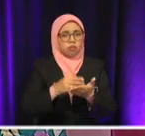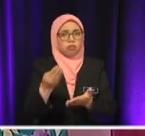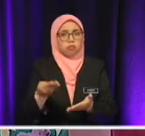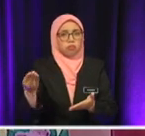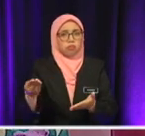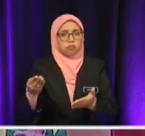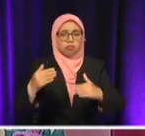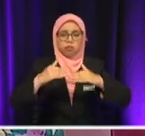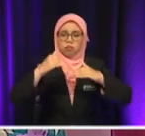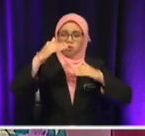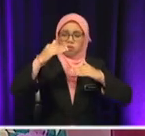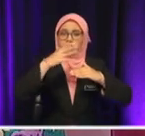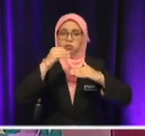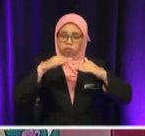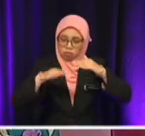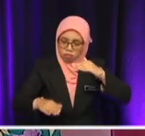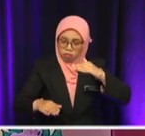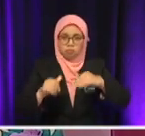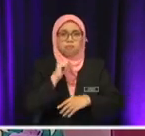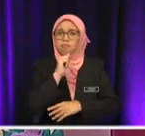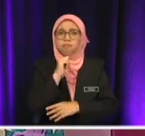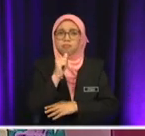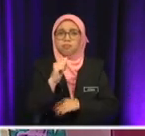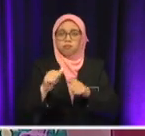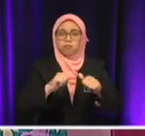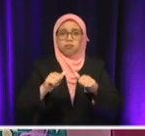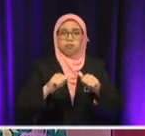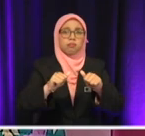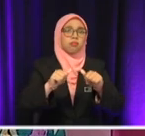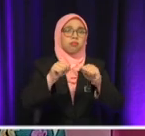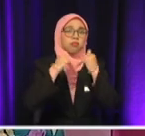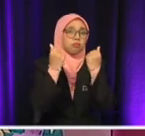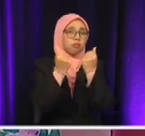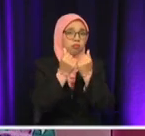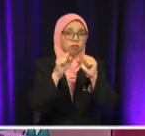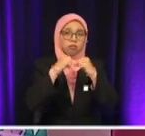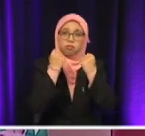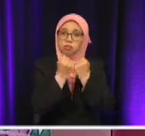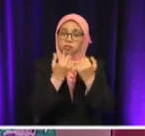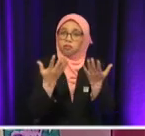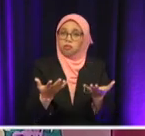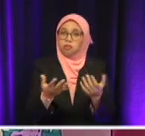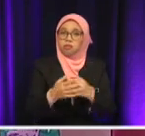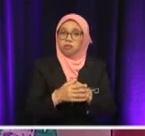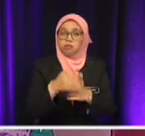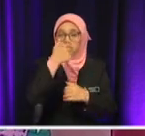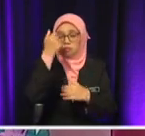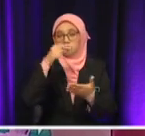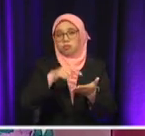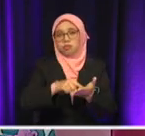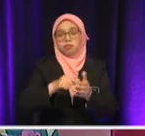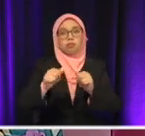alam semesta, tapi ini ialah aktiviti bagi alam fizikal. Dan begitu juga dengan